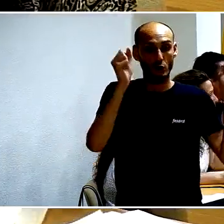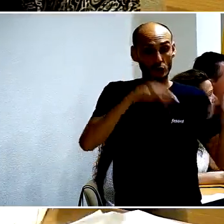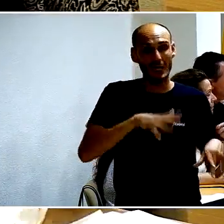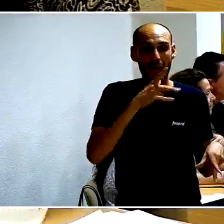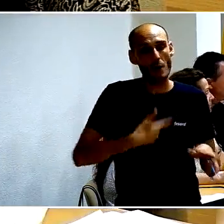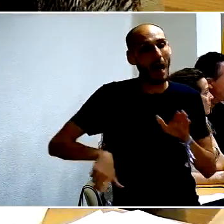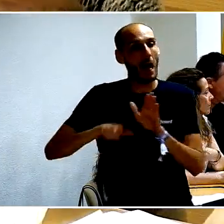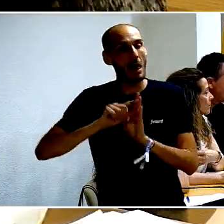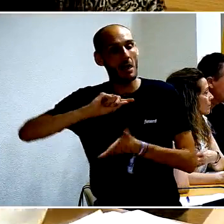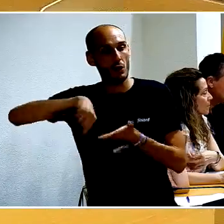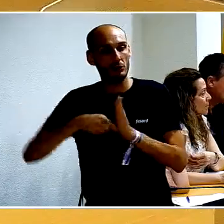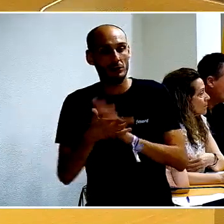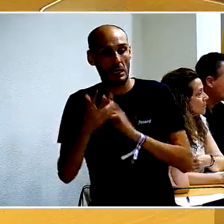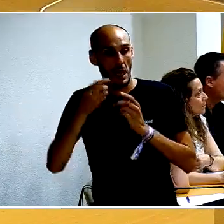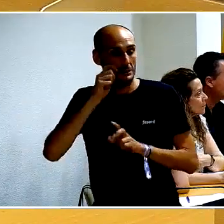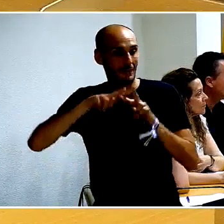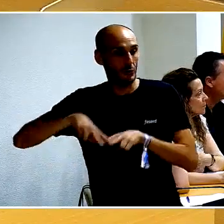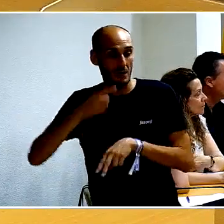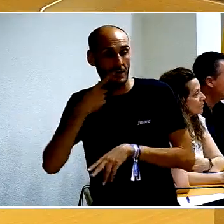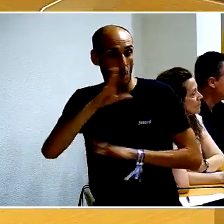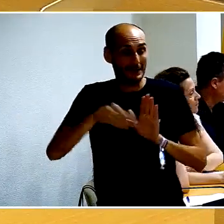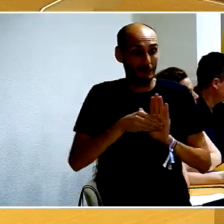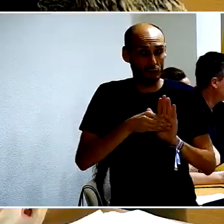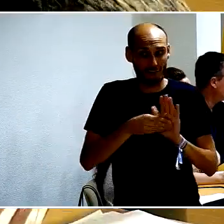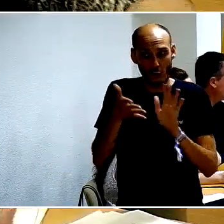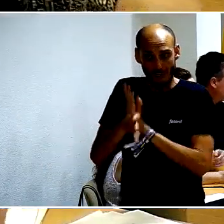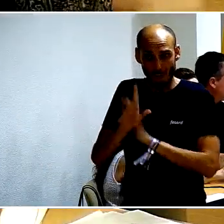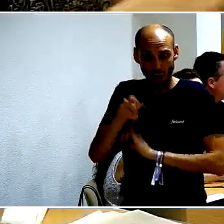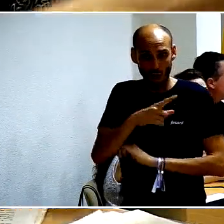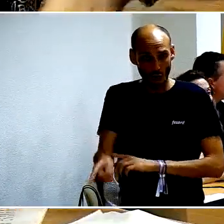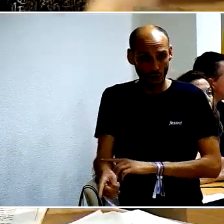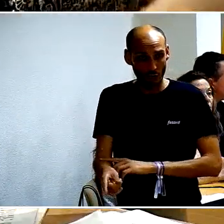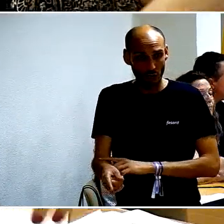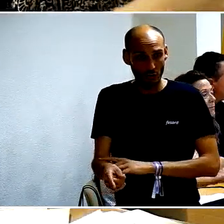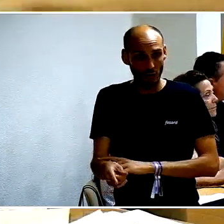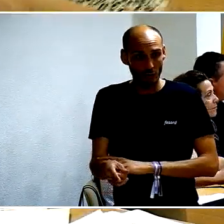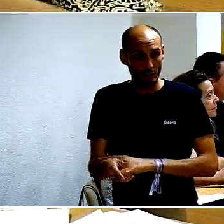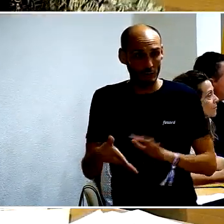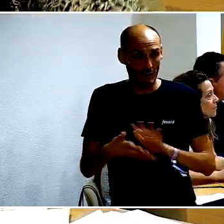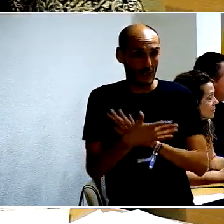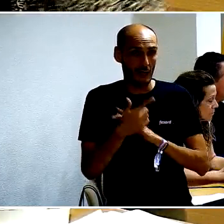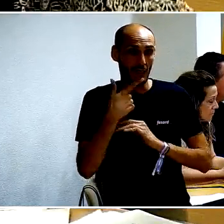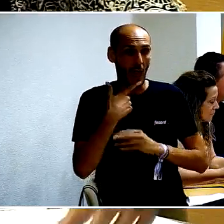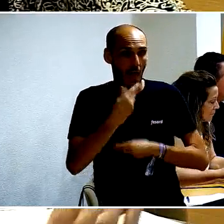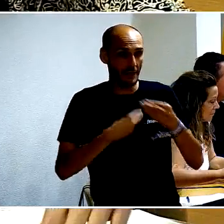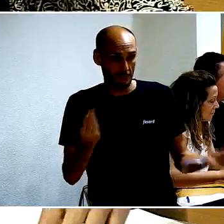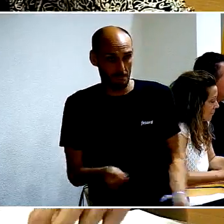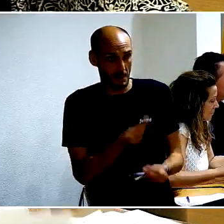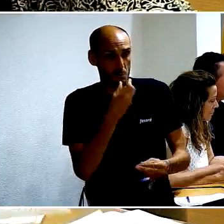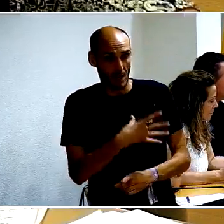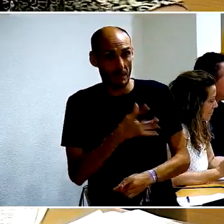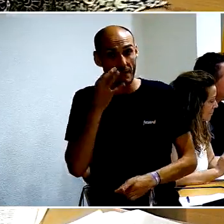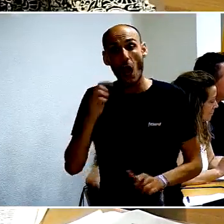l'interventor ha considerat que el passem. Ho he explicat? Ah, val, jo dic que igual no m'ha sentit. I després, se poden fer les coses molt bé. L'oposició també se pot fer molt bé, perquè el senyor